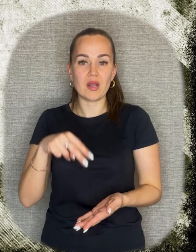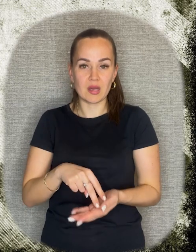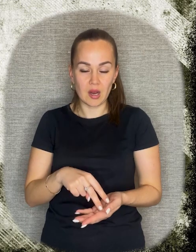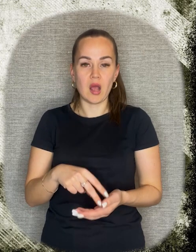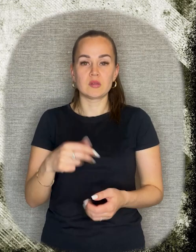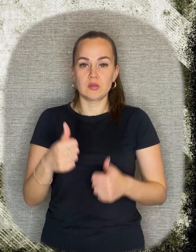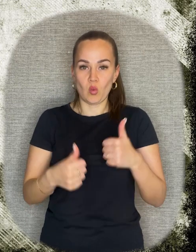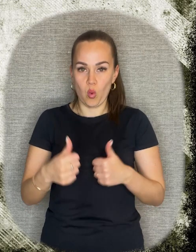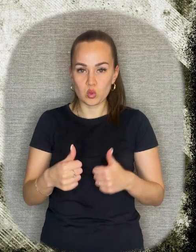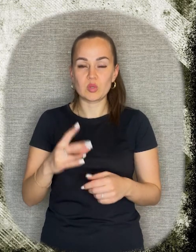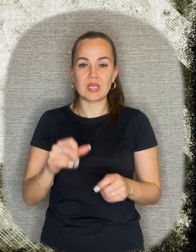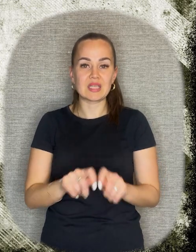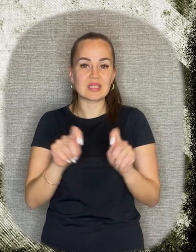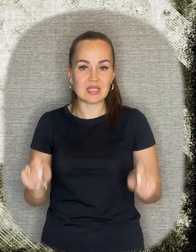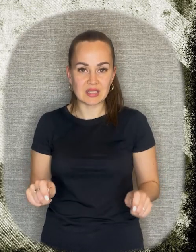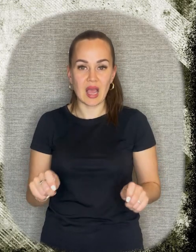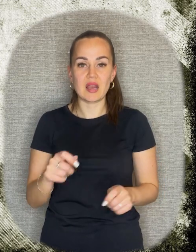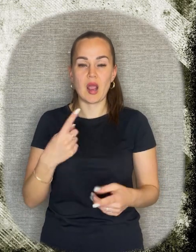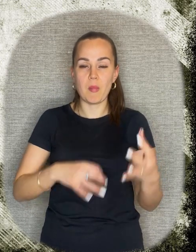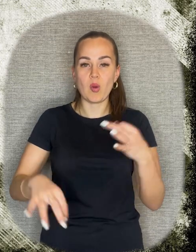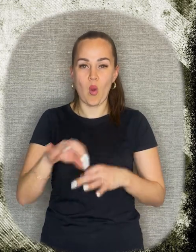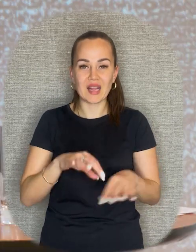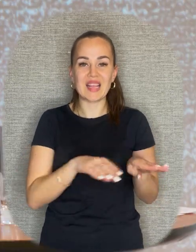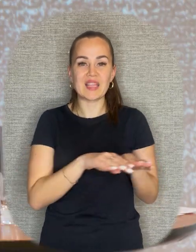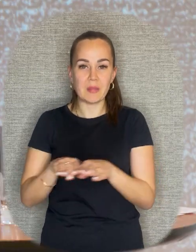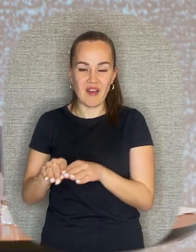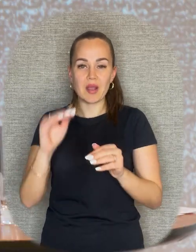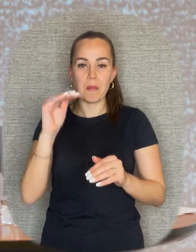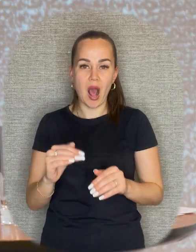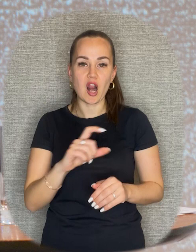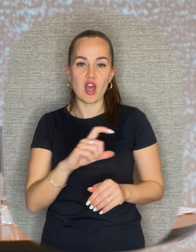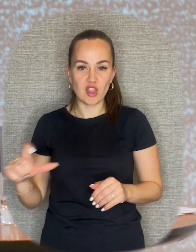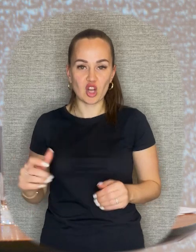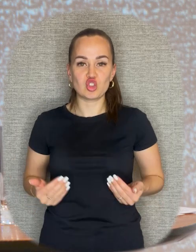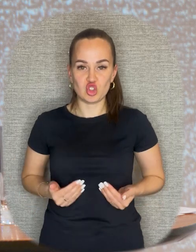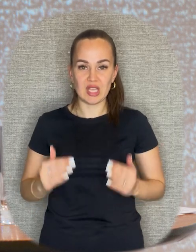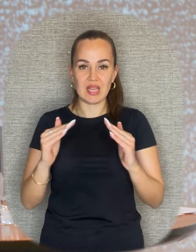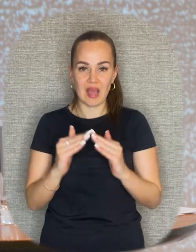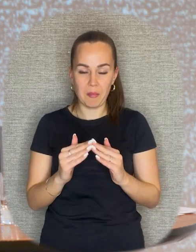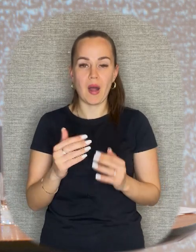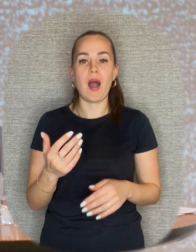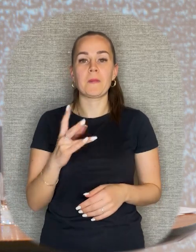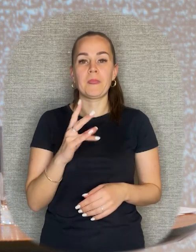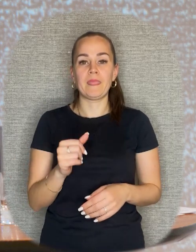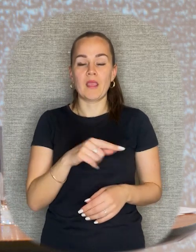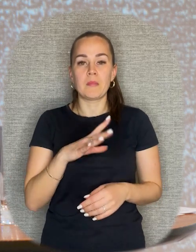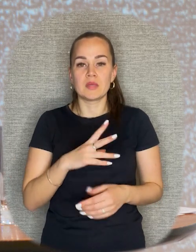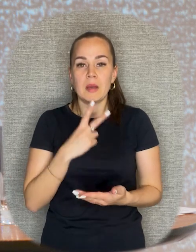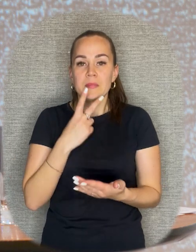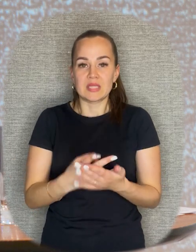строительства и в связи с этим в сентябре 44 года был проведён Ленинградский тур конкурса на